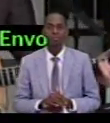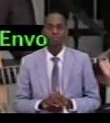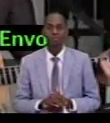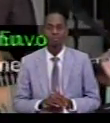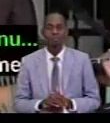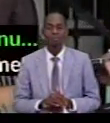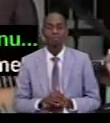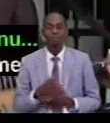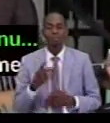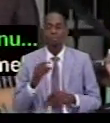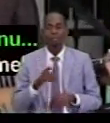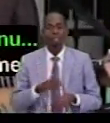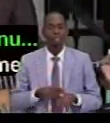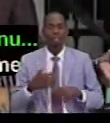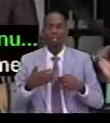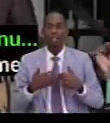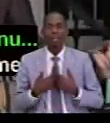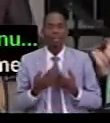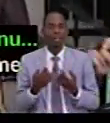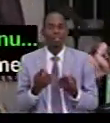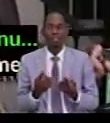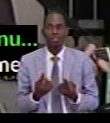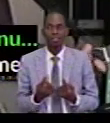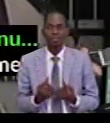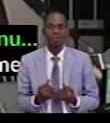Le temps est venu,